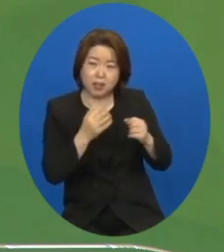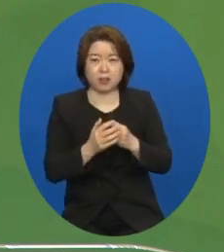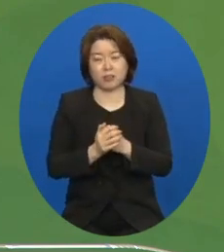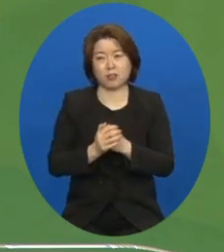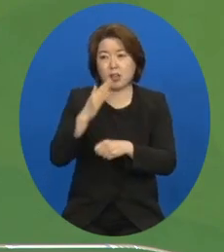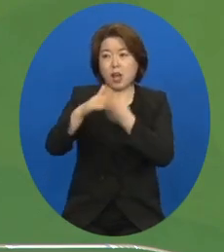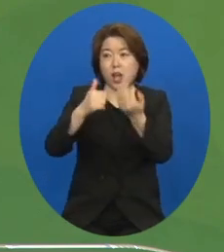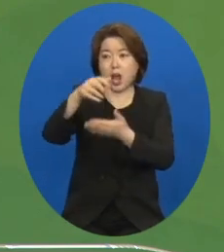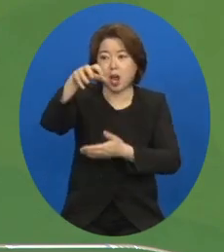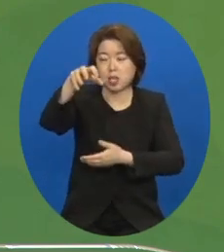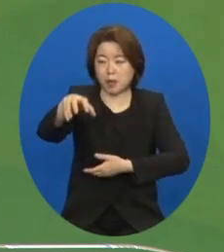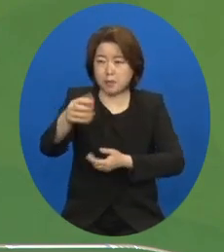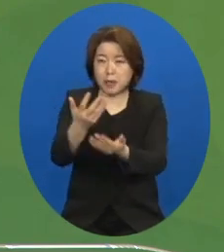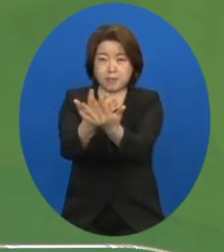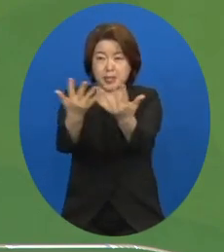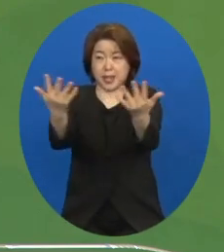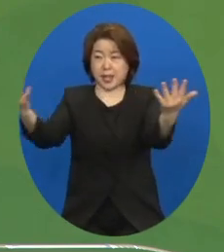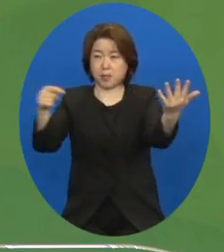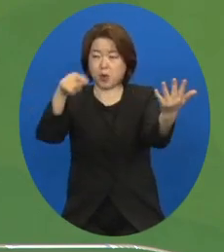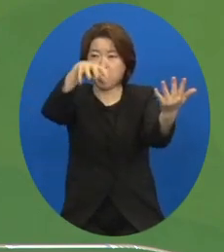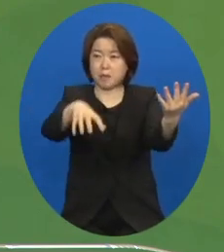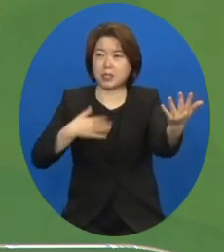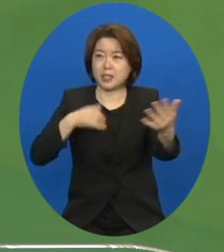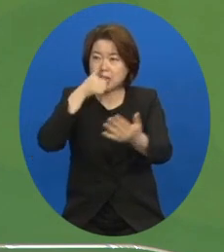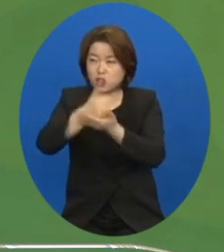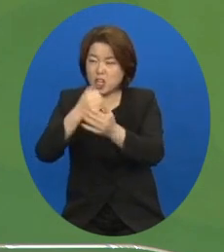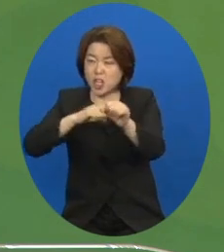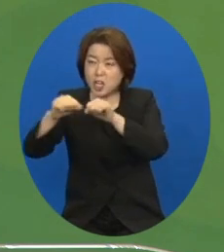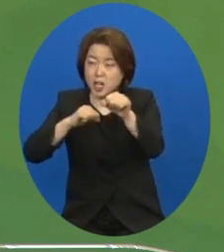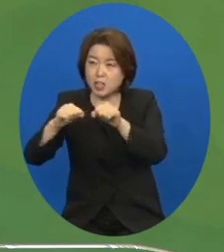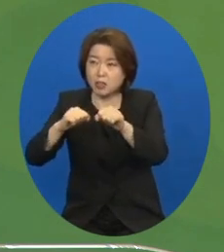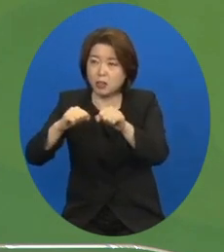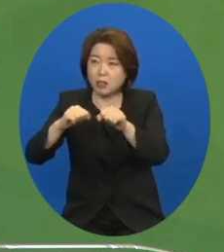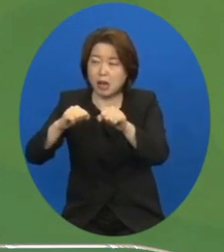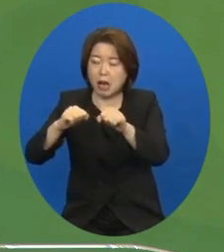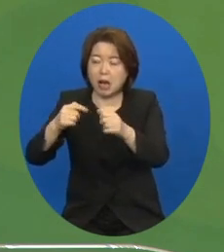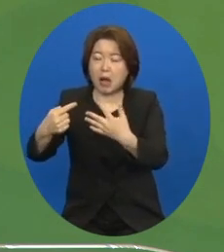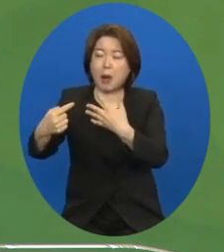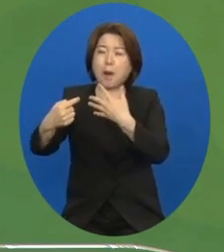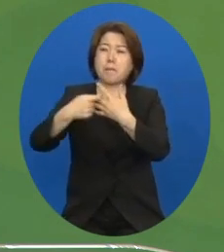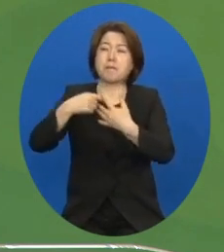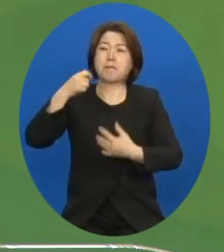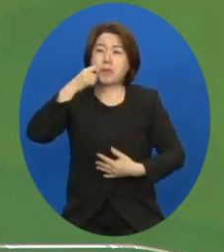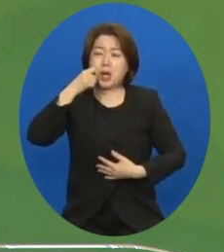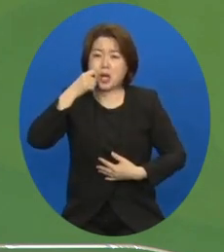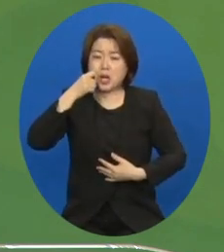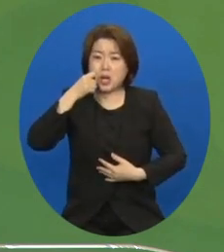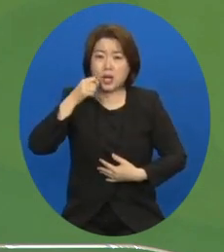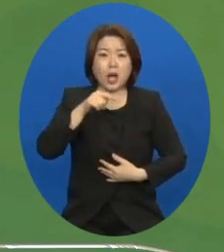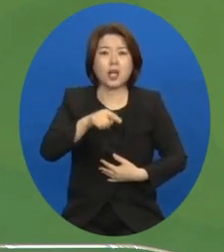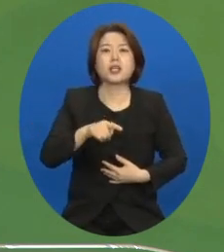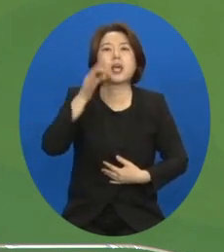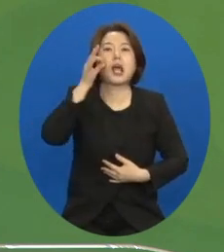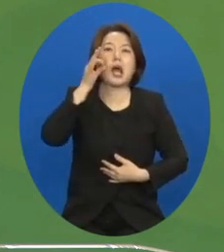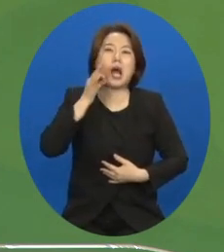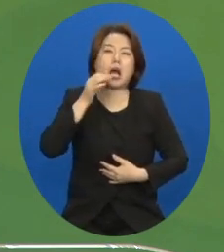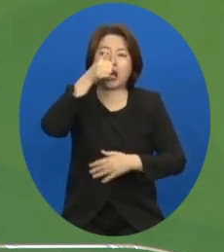앞에서 죄 짓고 있는 것을 전혀 깨닫지 못하는, 그게 아간의 죄입니다.